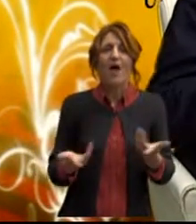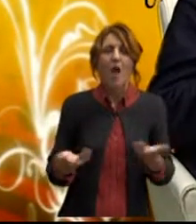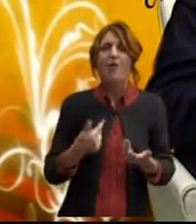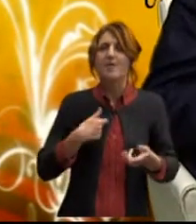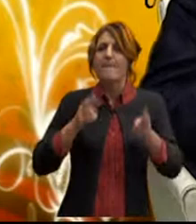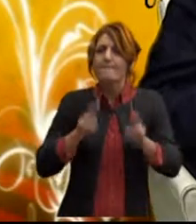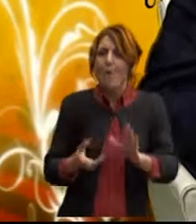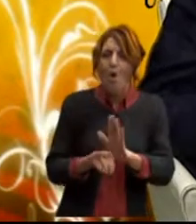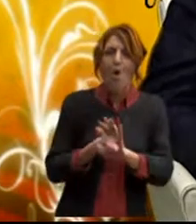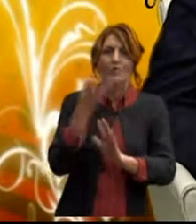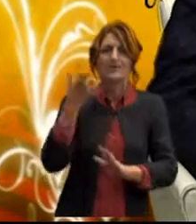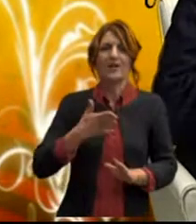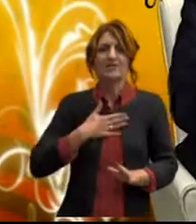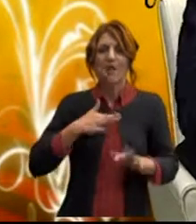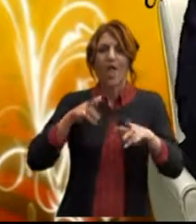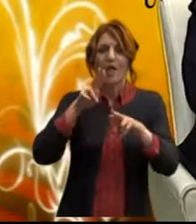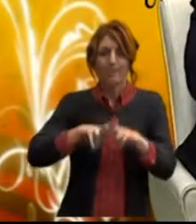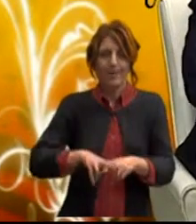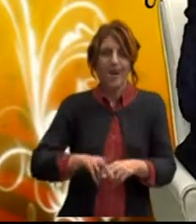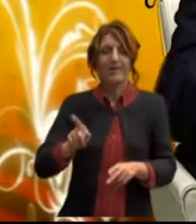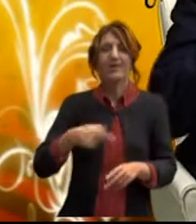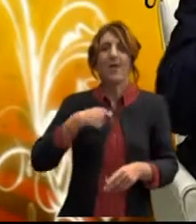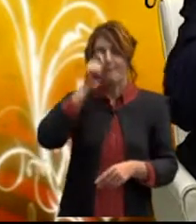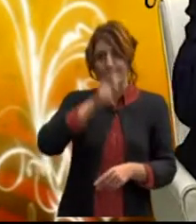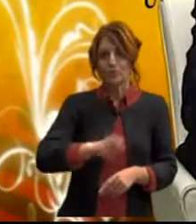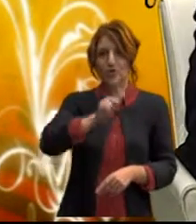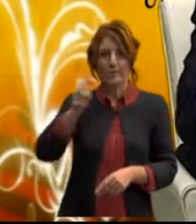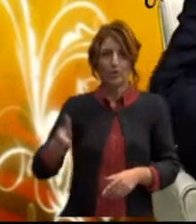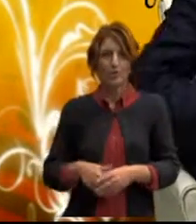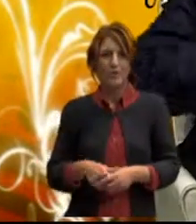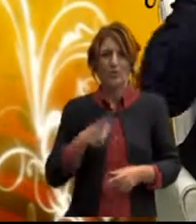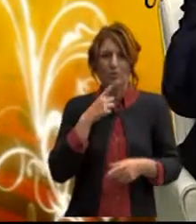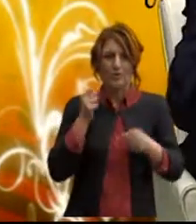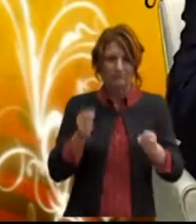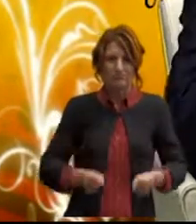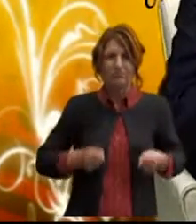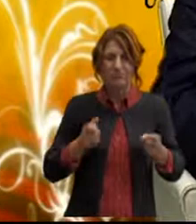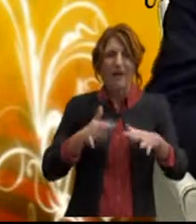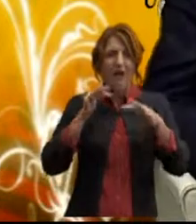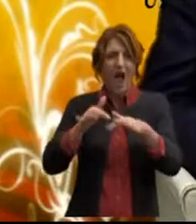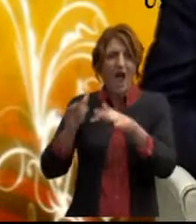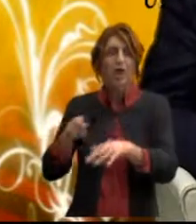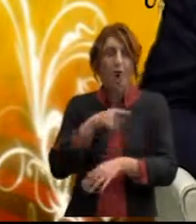svoja ljudska prava poštivajući druga. Tako međutim, je. Danas su ljudi često, oni agresivni, oni ostvaruju